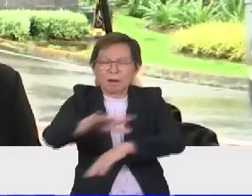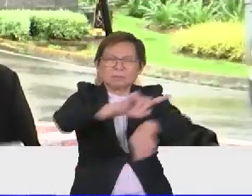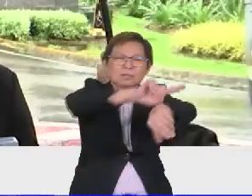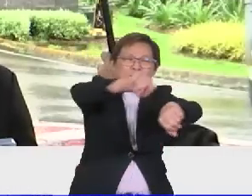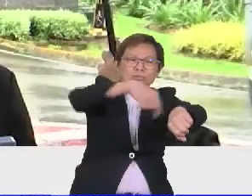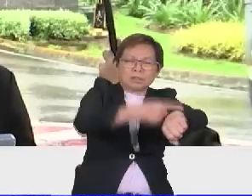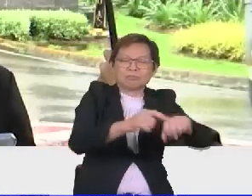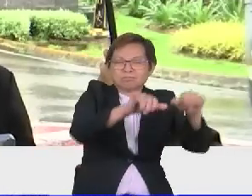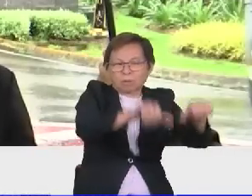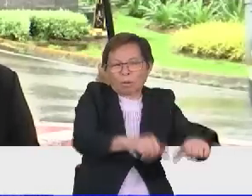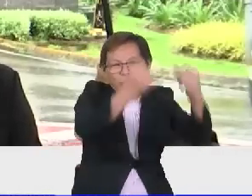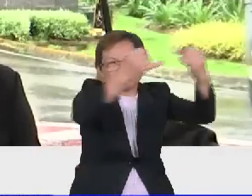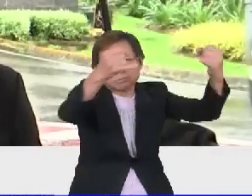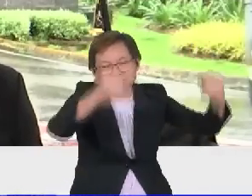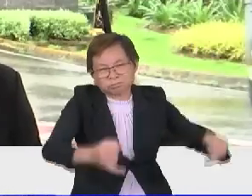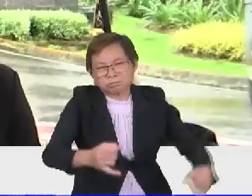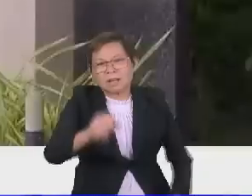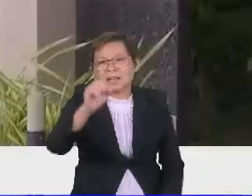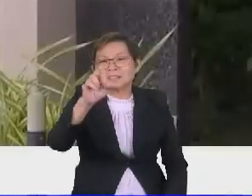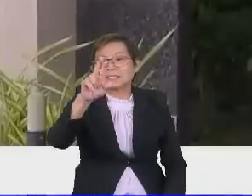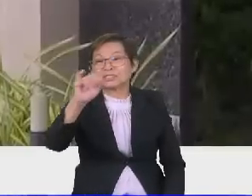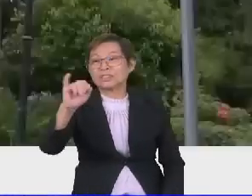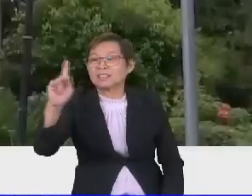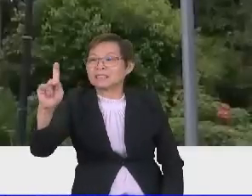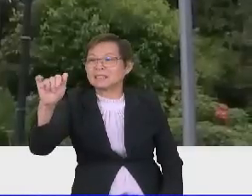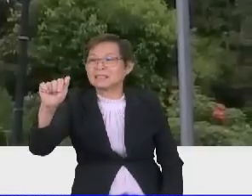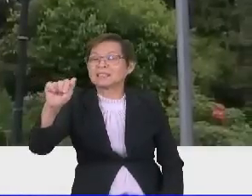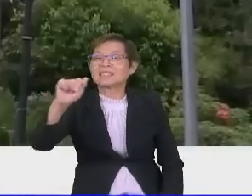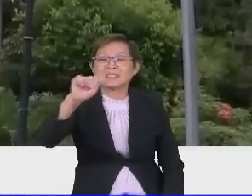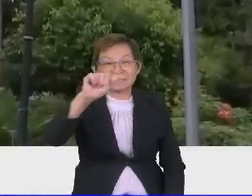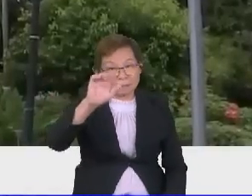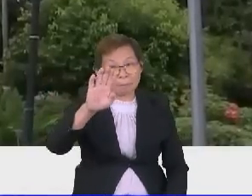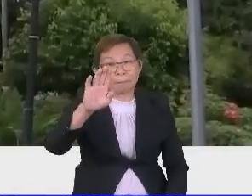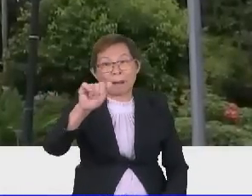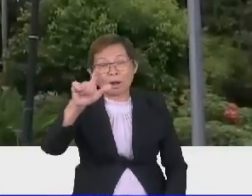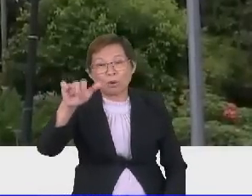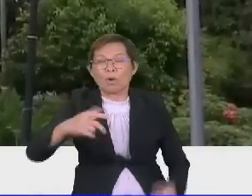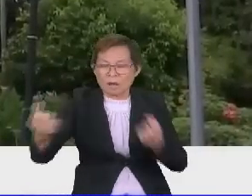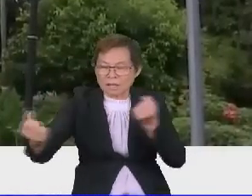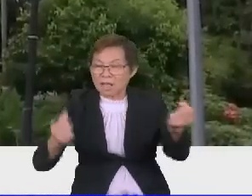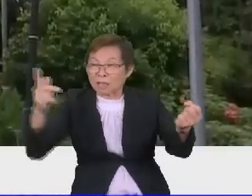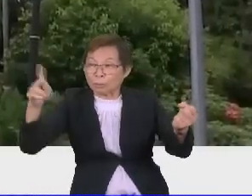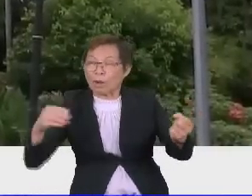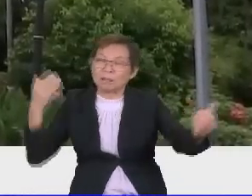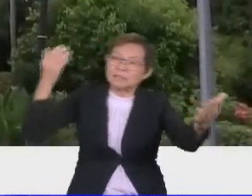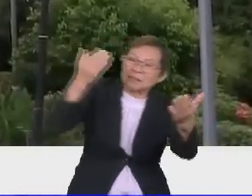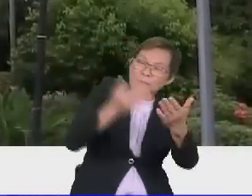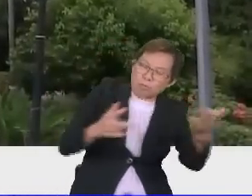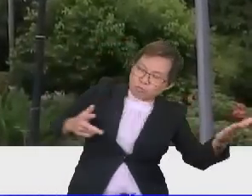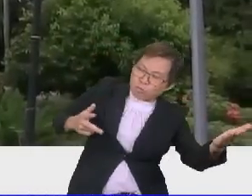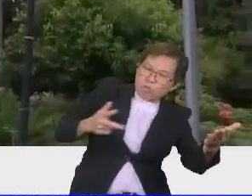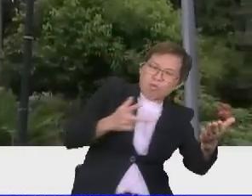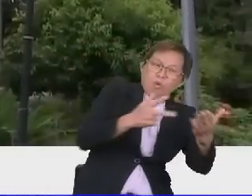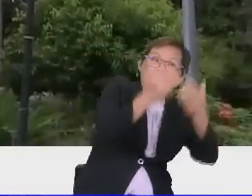satu jam berada di dalam istana Sri Kinabalu dana kendaraan ketua menteri telah tiba di istana Palu ini